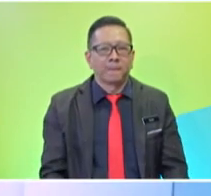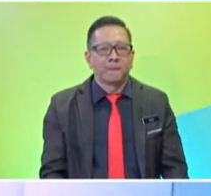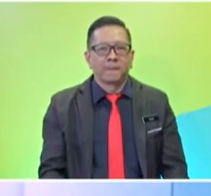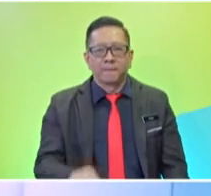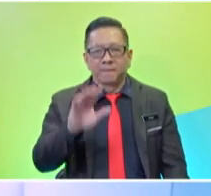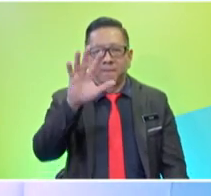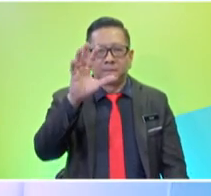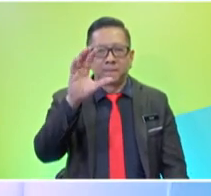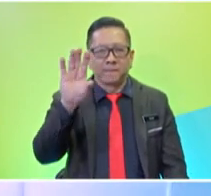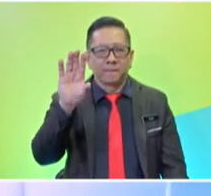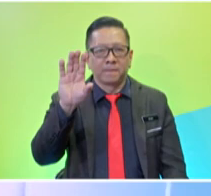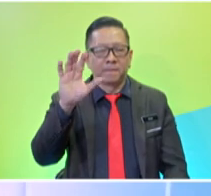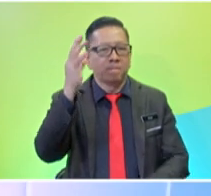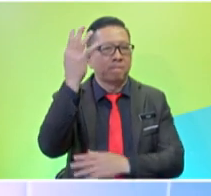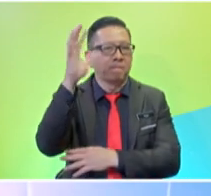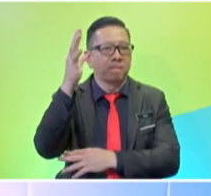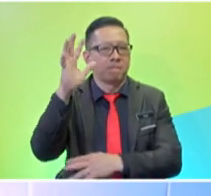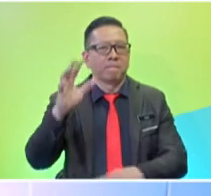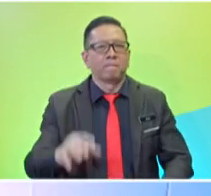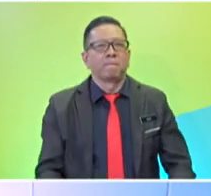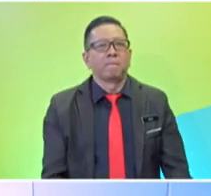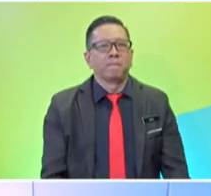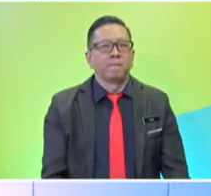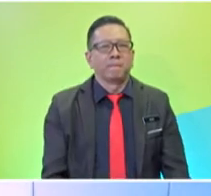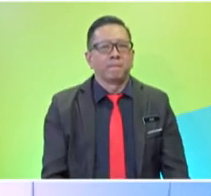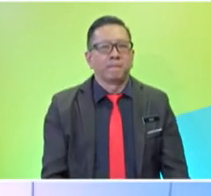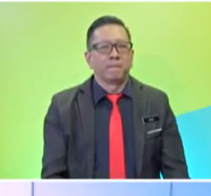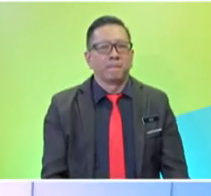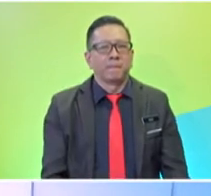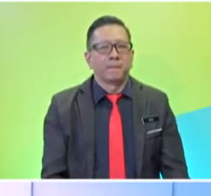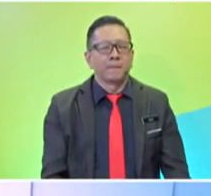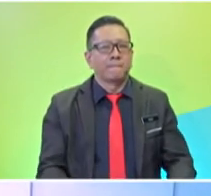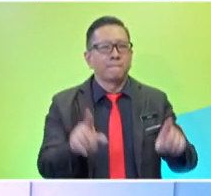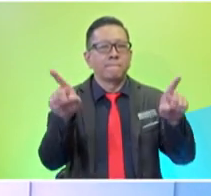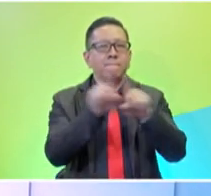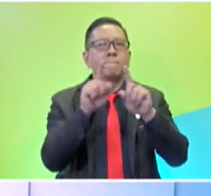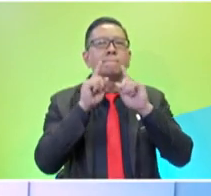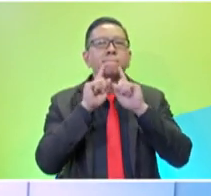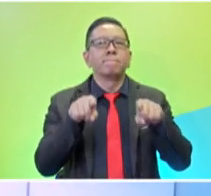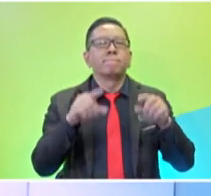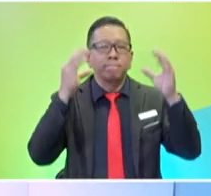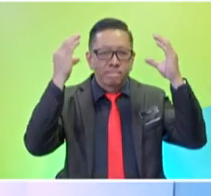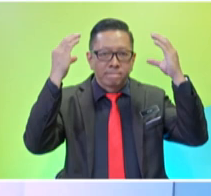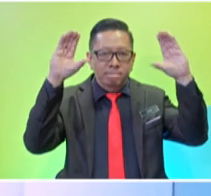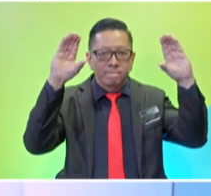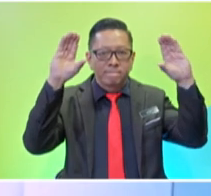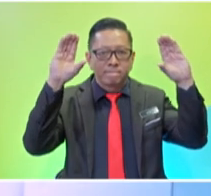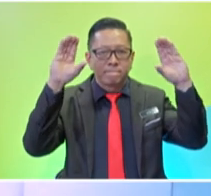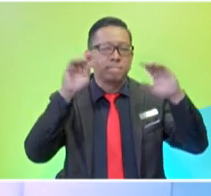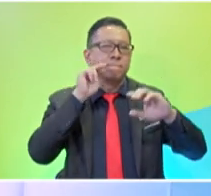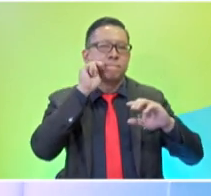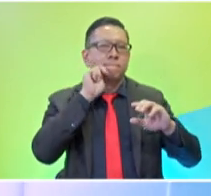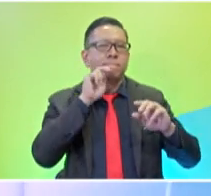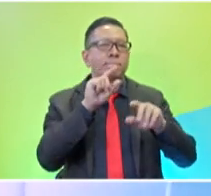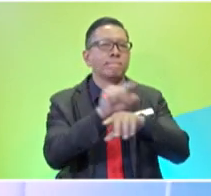510 batang pokok Oke 510 batang pokok sama seperti jawaban saya nah 2 juga gunakan